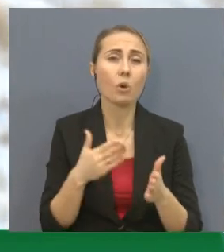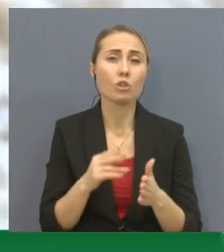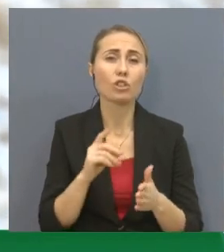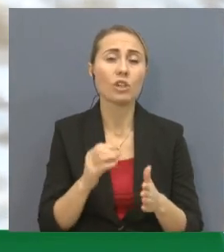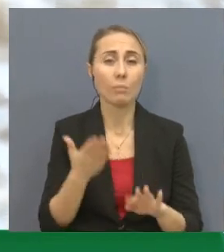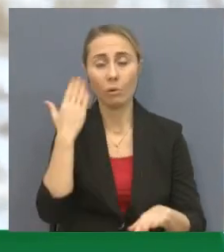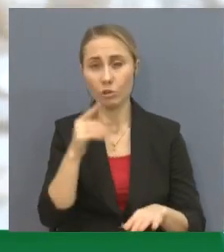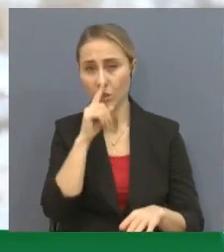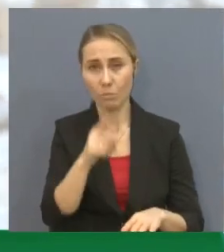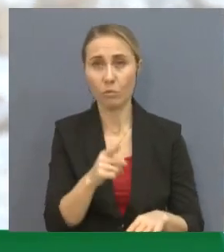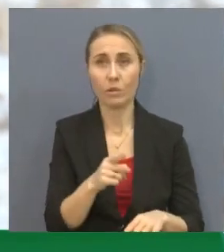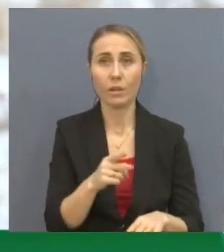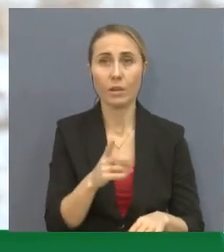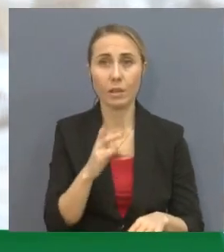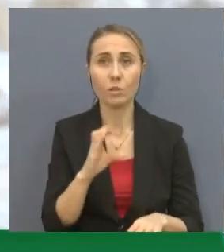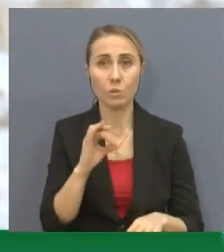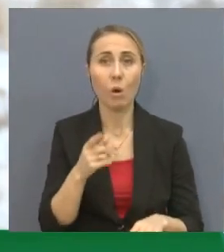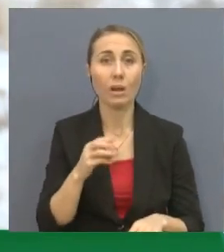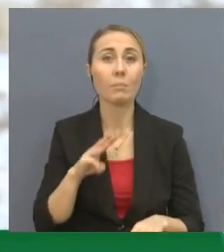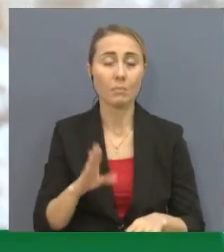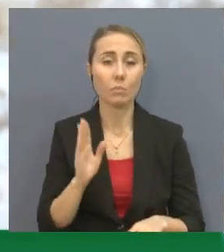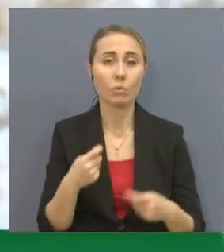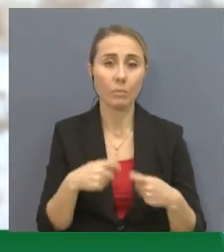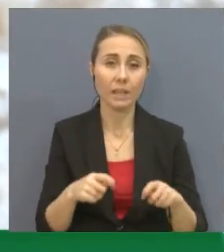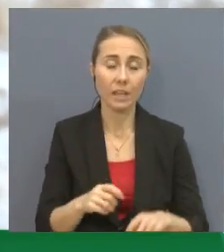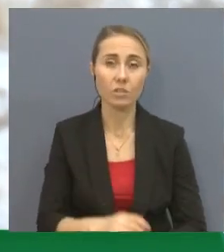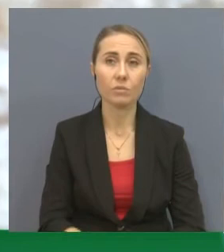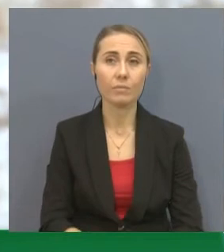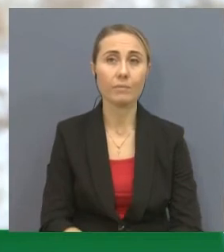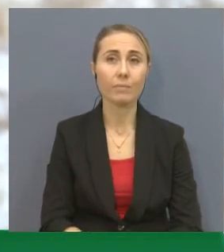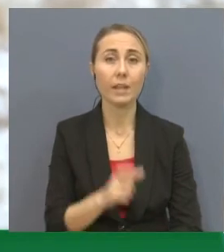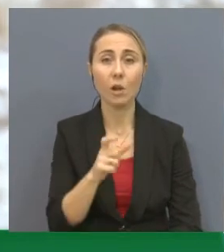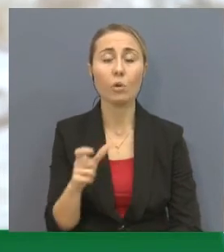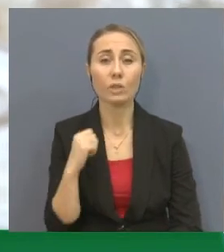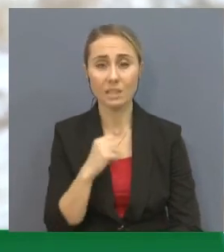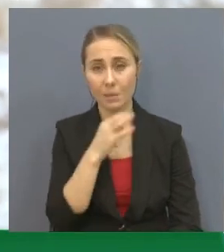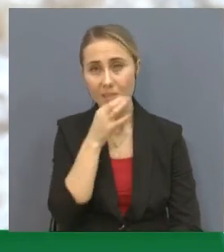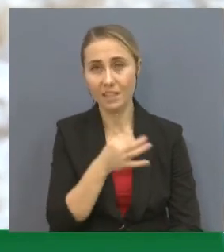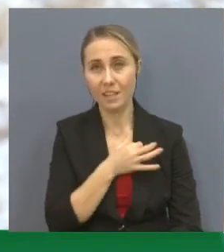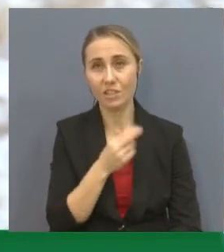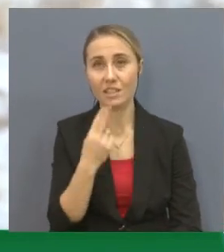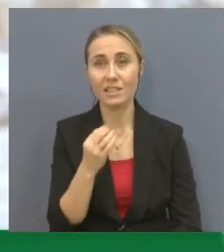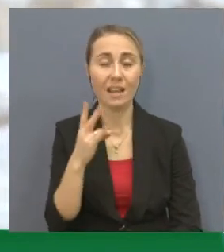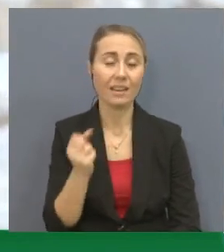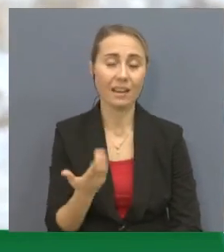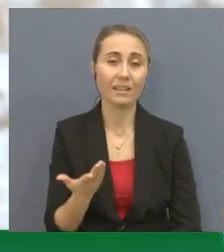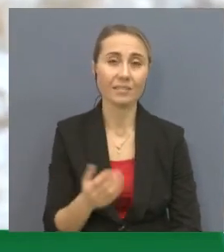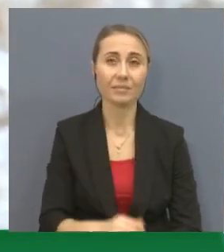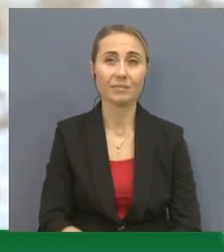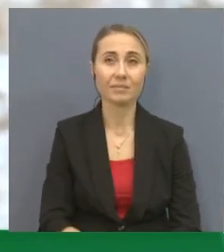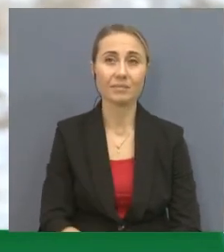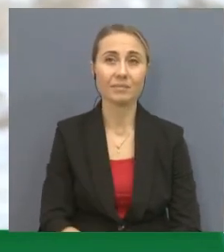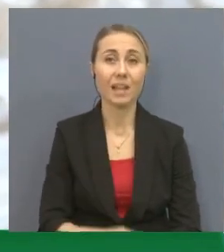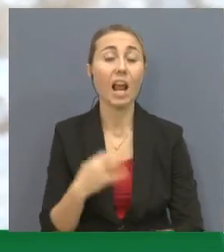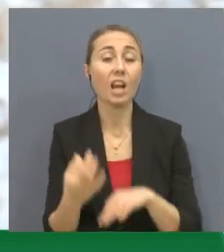ну в принципе будем отбивать ставить на сумму люди сами определять цену никто задерживает заряжать лишние